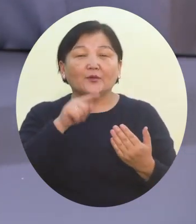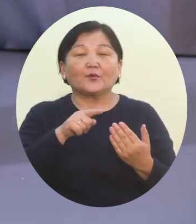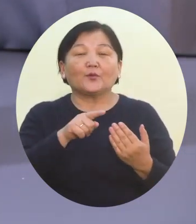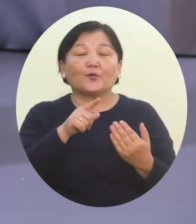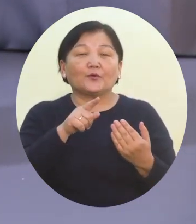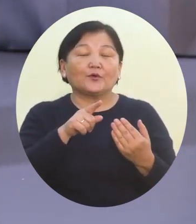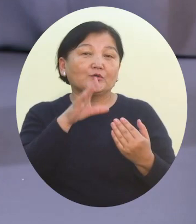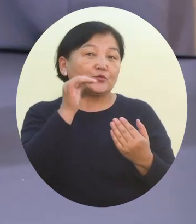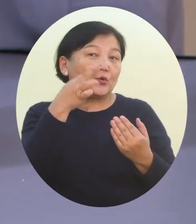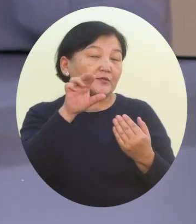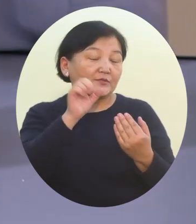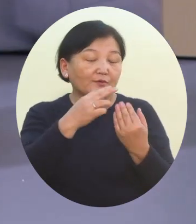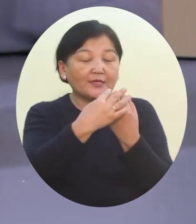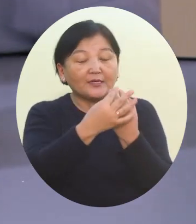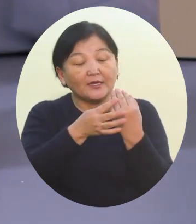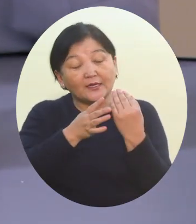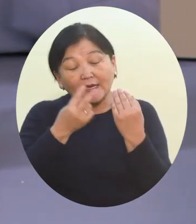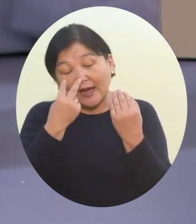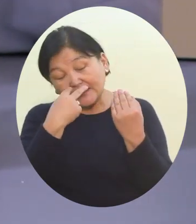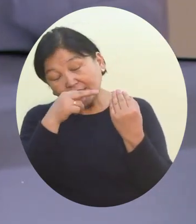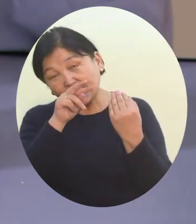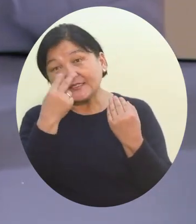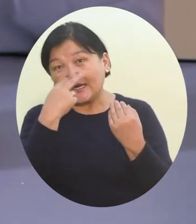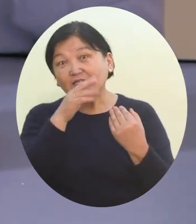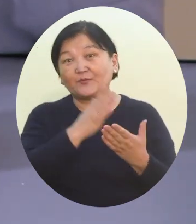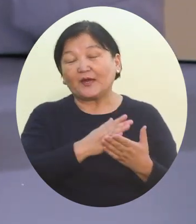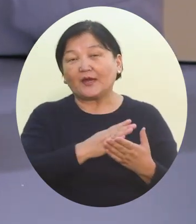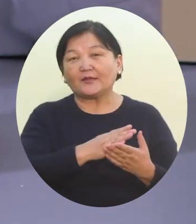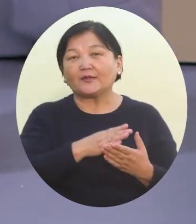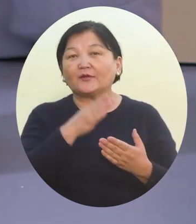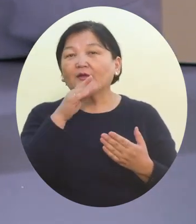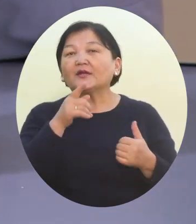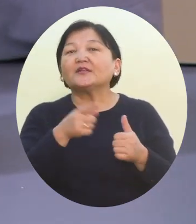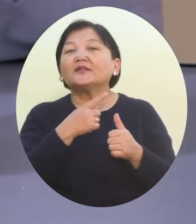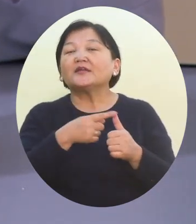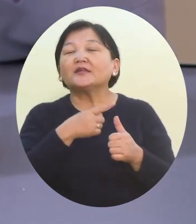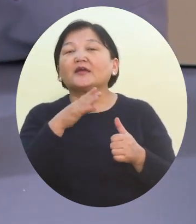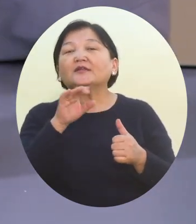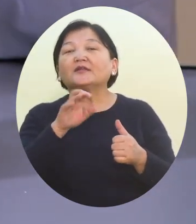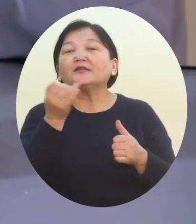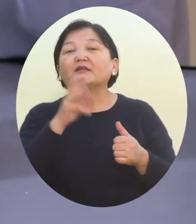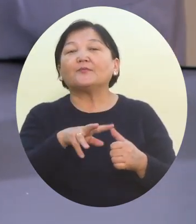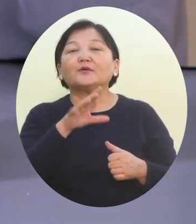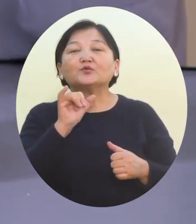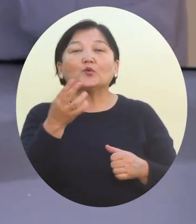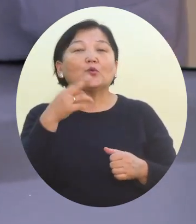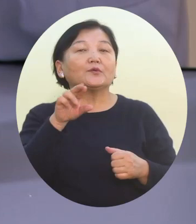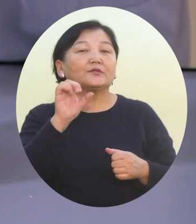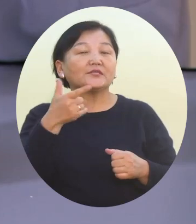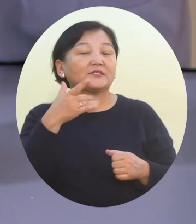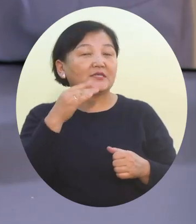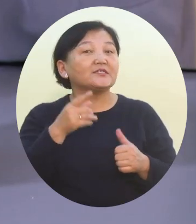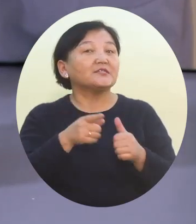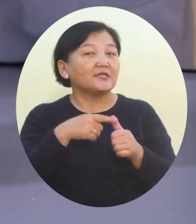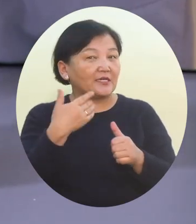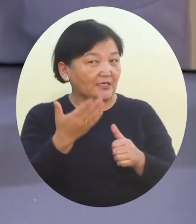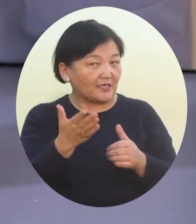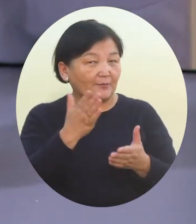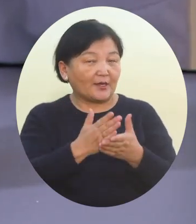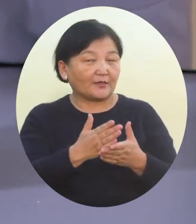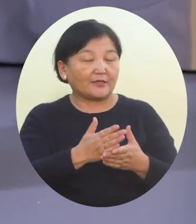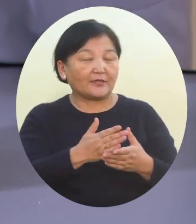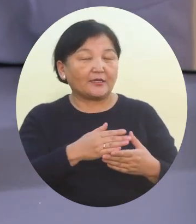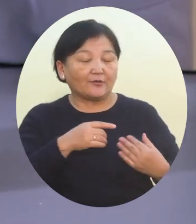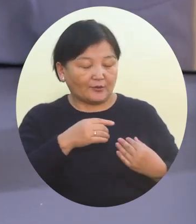та бүхэн ажиглаж харж байгаа. Тэгэхээр энэ судсууд бол дитим судс гэж нэрлэгддэг судсууд юм ба. Тэгэхээр энэ дитим судс маань зүрхийг